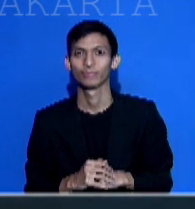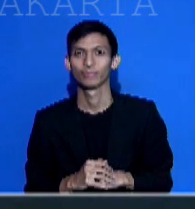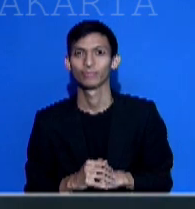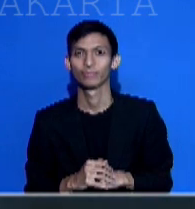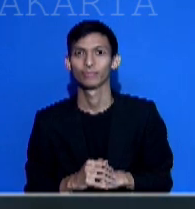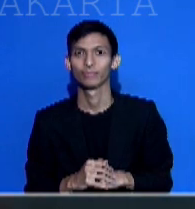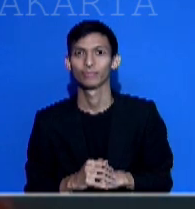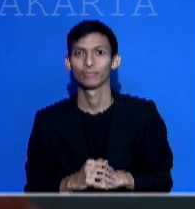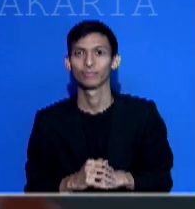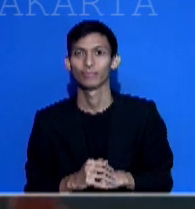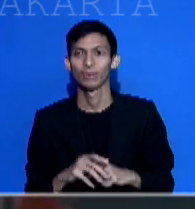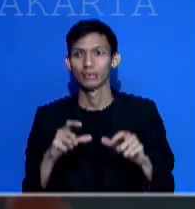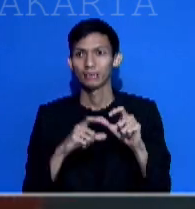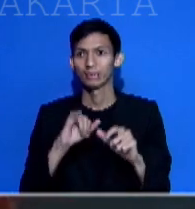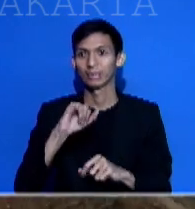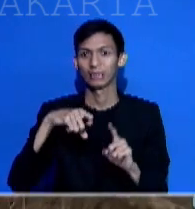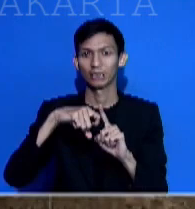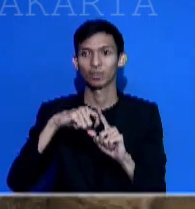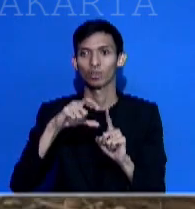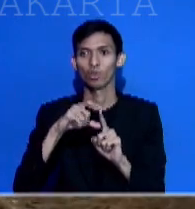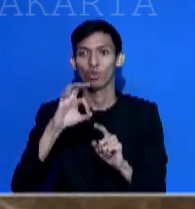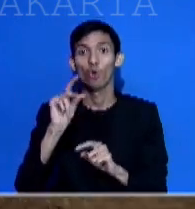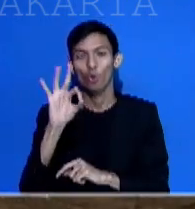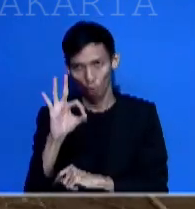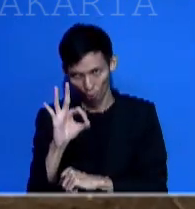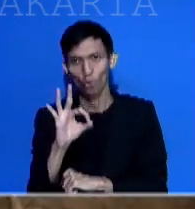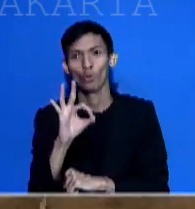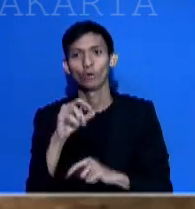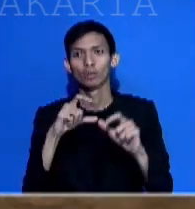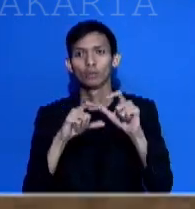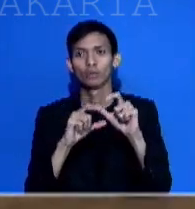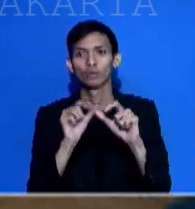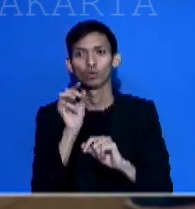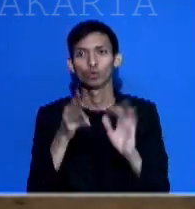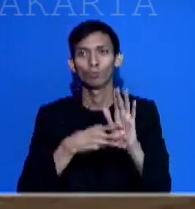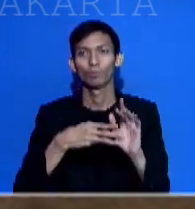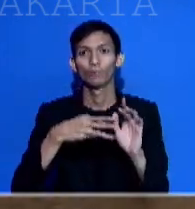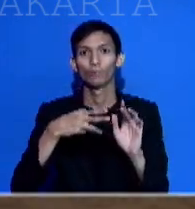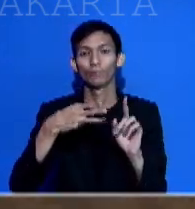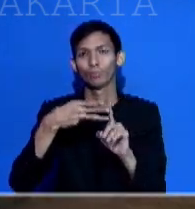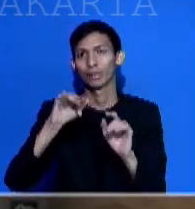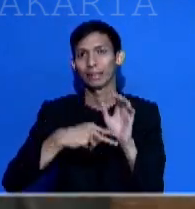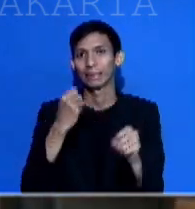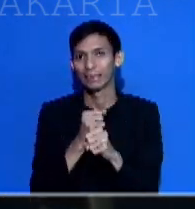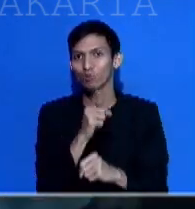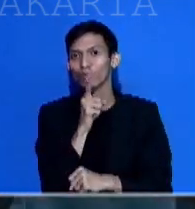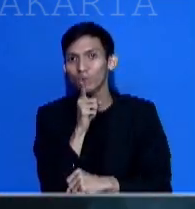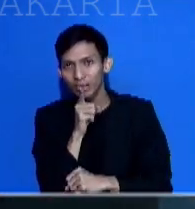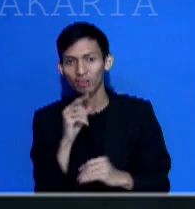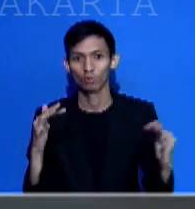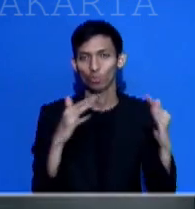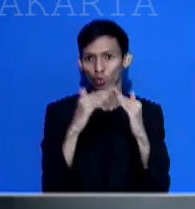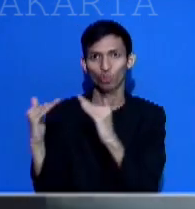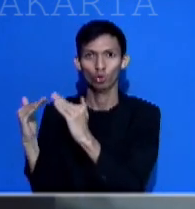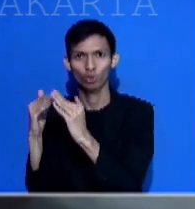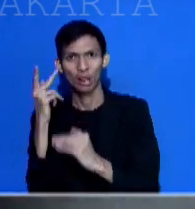Sindoro, Sumbing, Prau, Slamet, Merbabu, Merapi, pesonamu tersimpan rapi